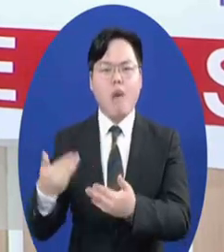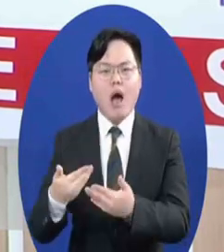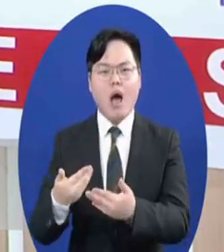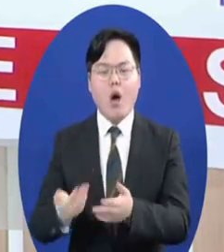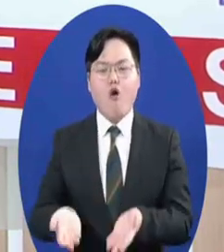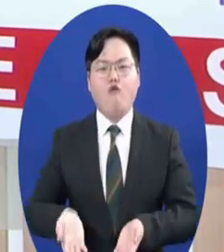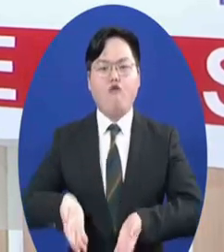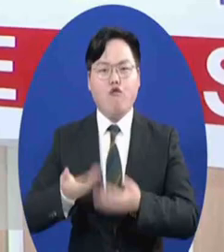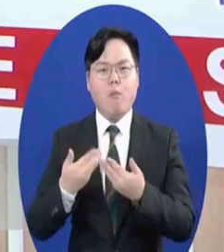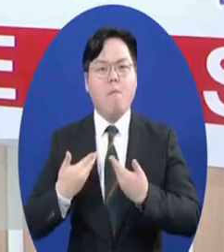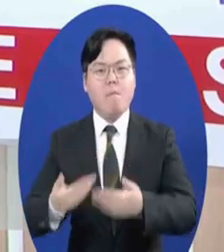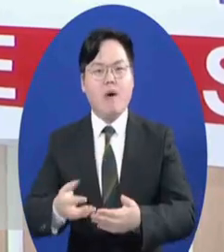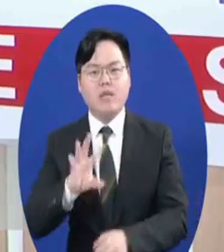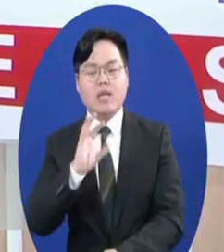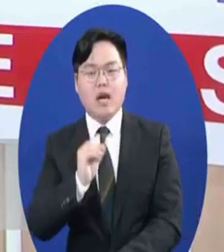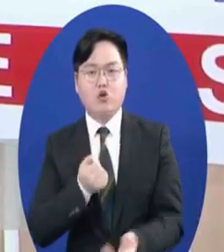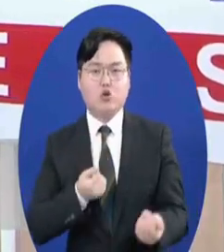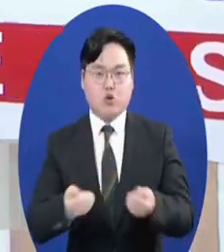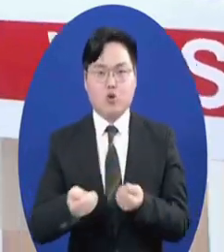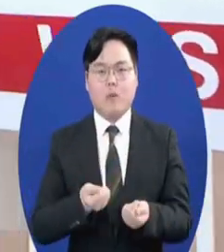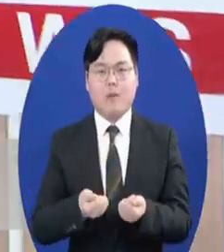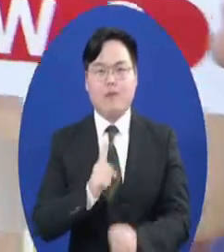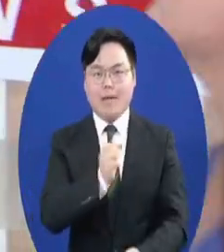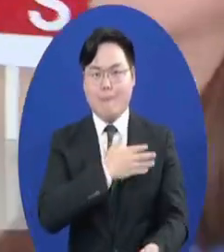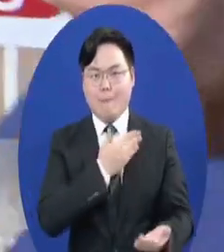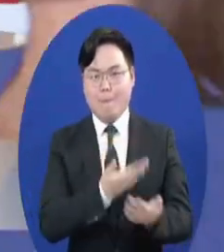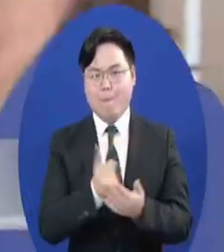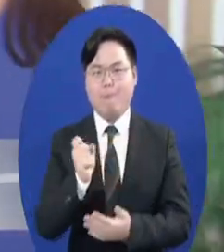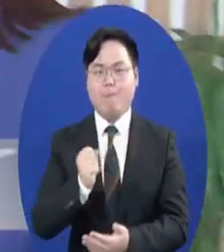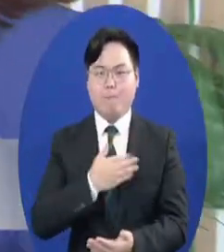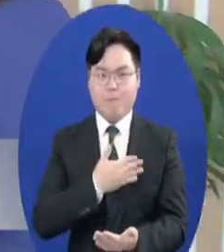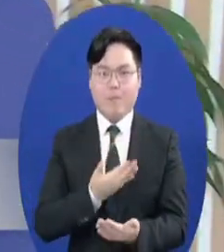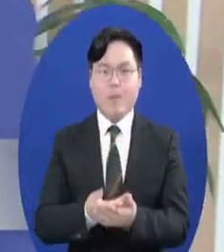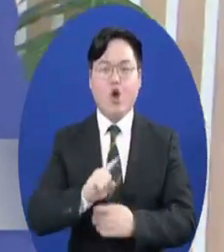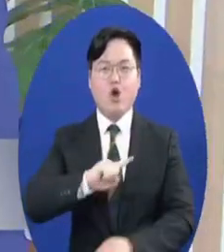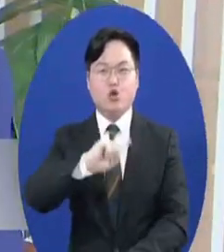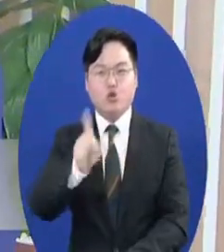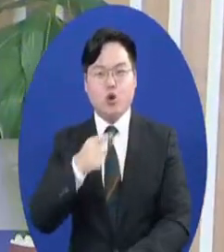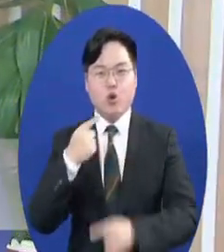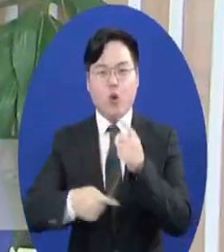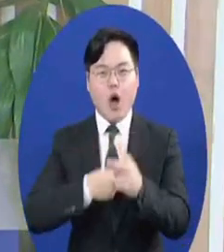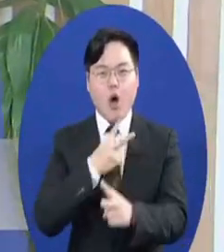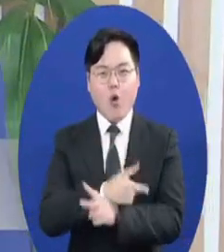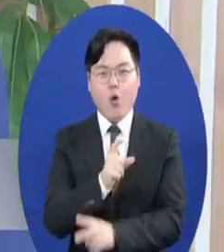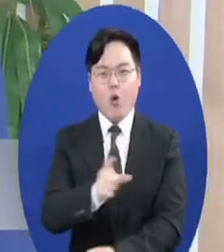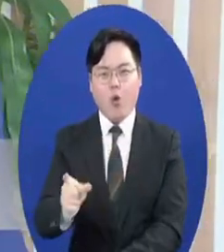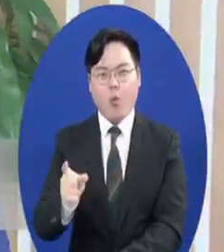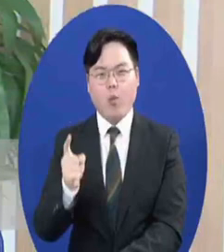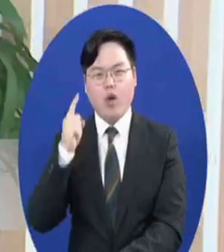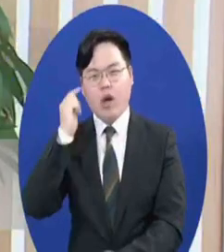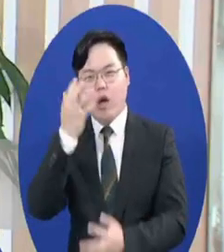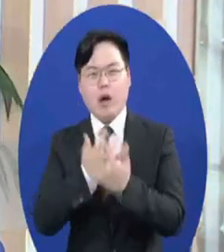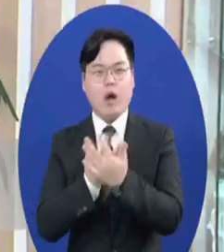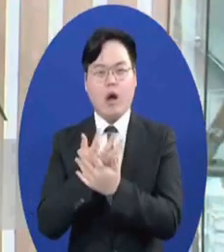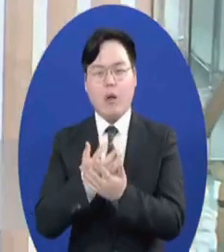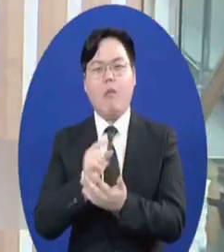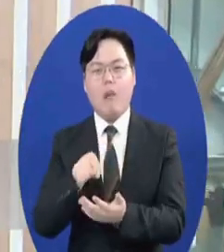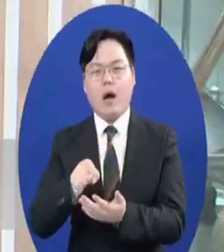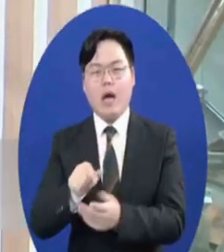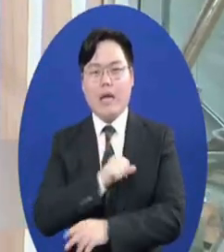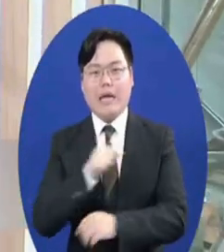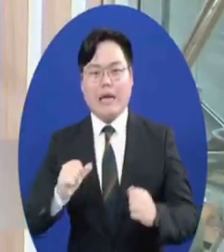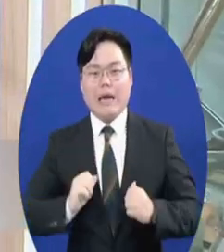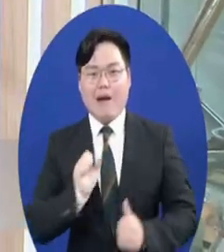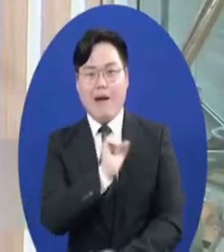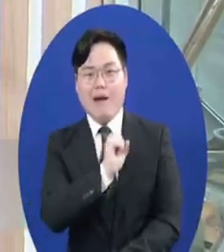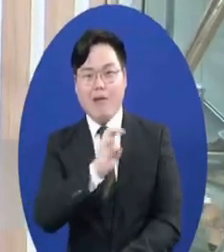Хэрхэн яаж хялбаршуулж олох вэ гэдгийг бас оруулж өгч байгаа. Тэгэхээр зөвшөөрлийн тухай хууль бол олон нийтийн анхааралд бол байгаа. Тэгэхээр яг энэ хуулиар иргэн